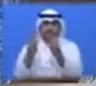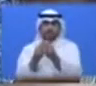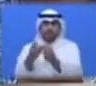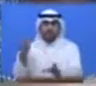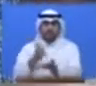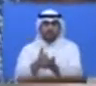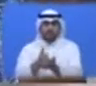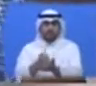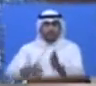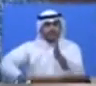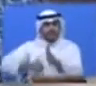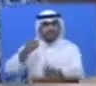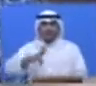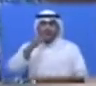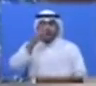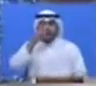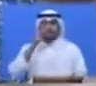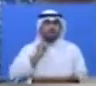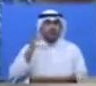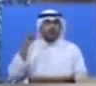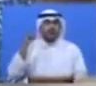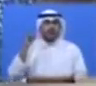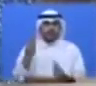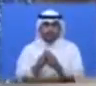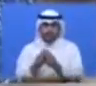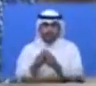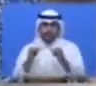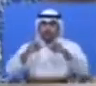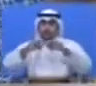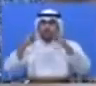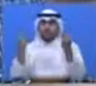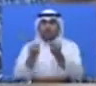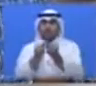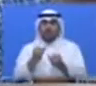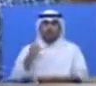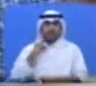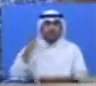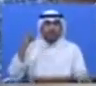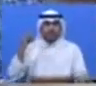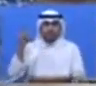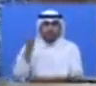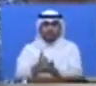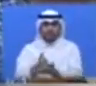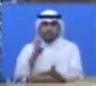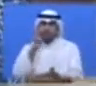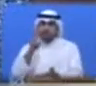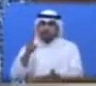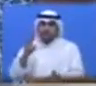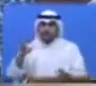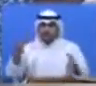للتراث الثقافي والتي تنظم من قبل المنظمة العربية للتربية